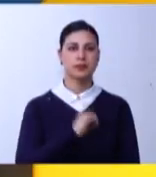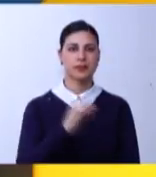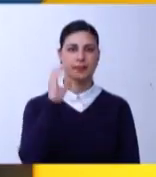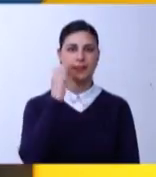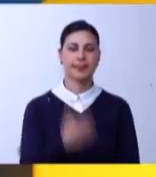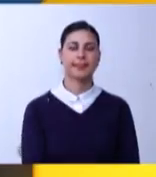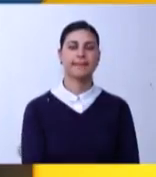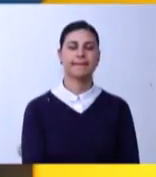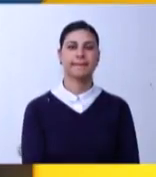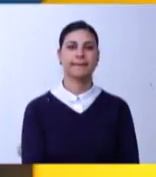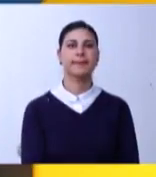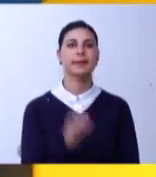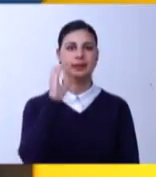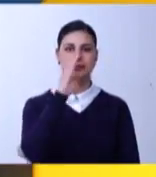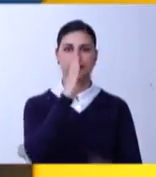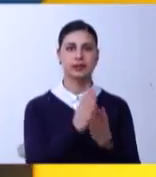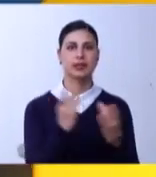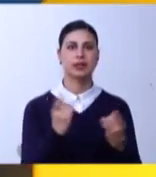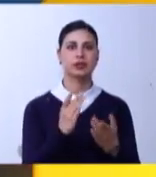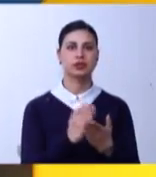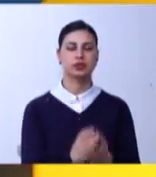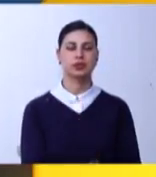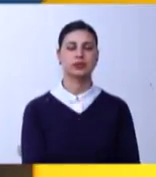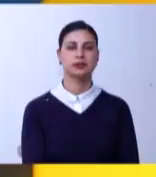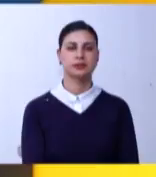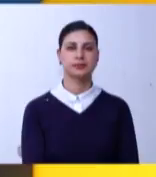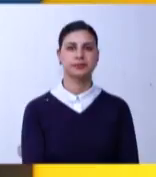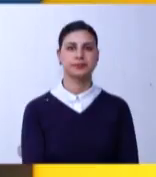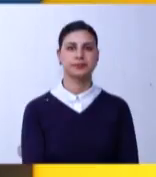გისმენთ? გისმენთ ეთერში ხართ?